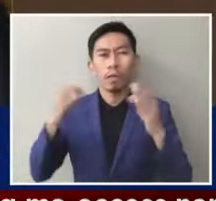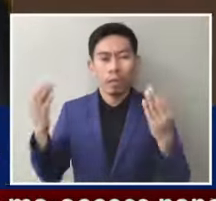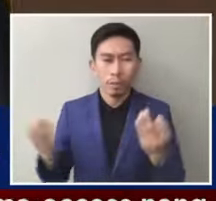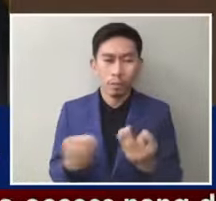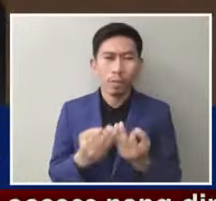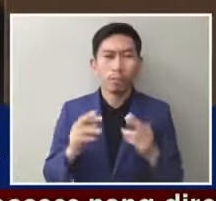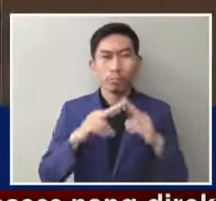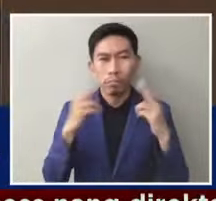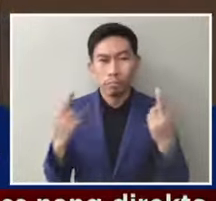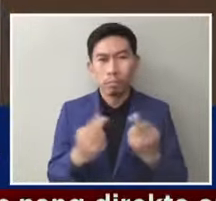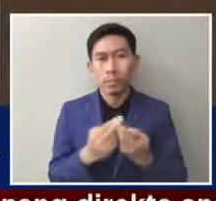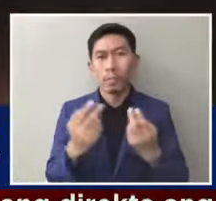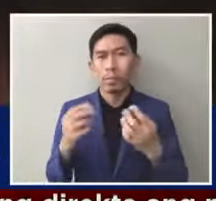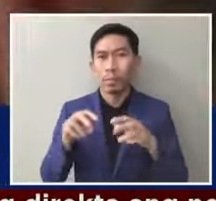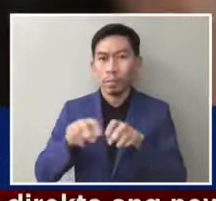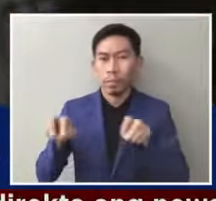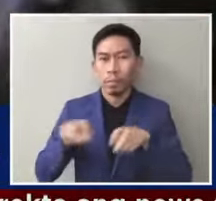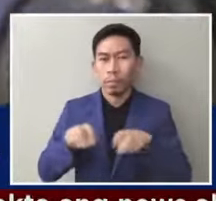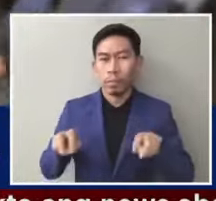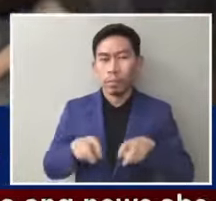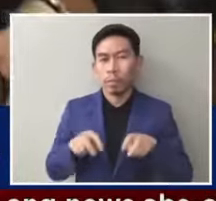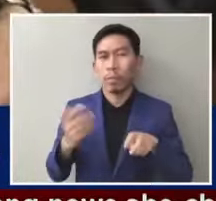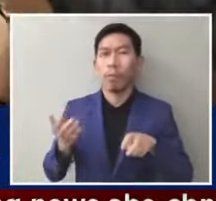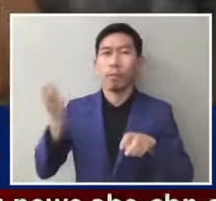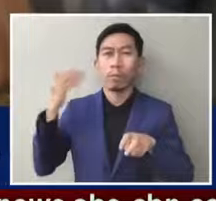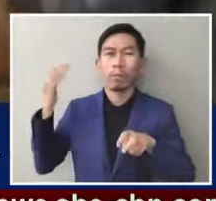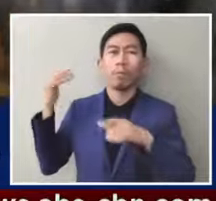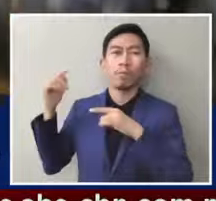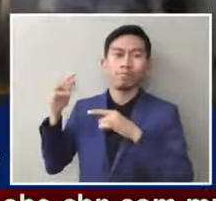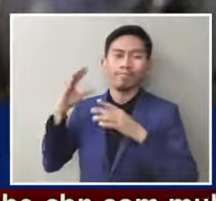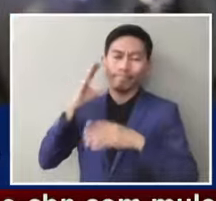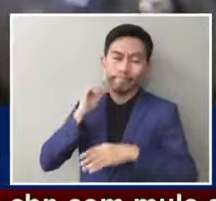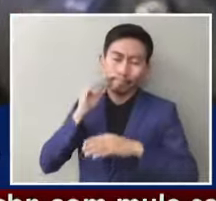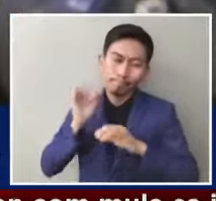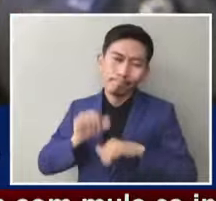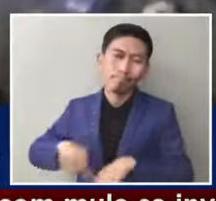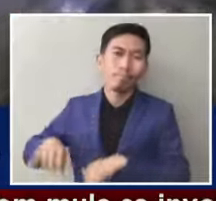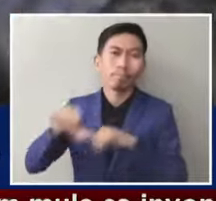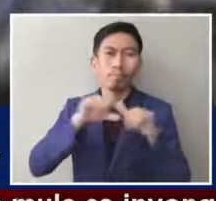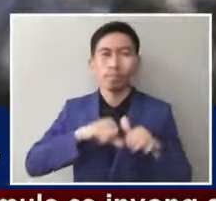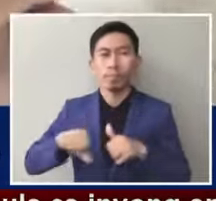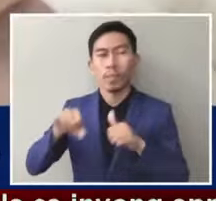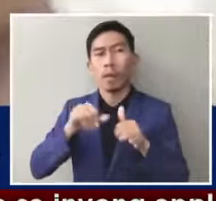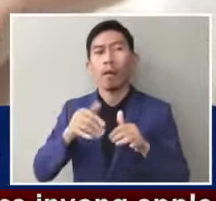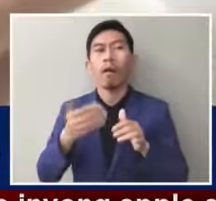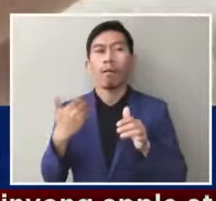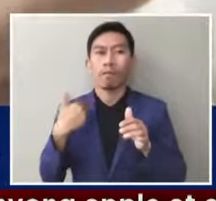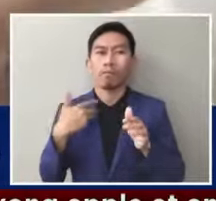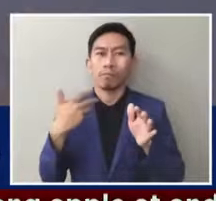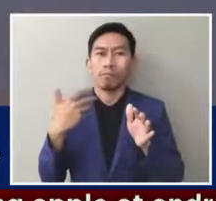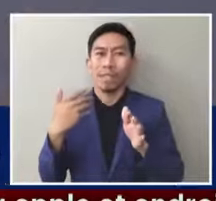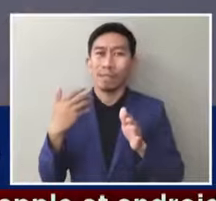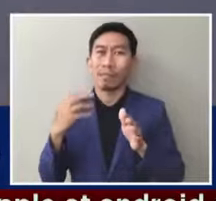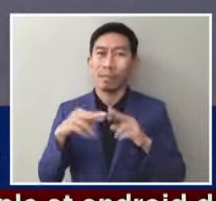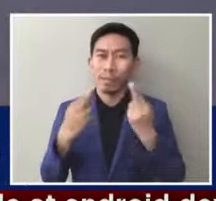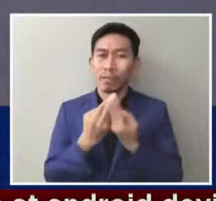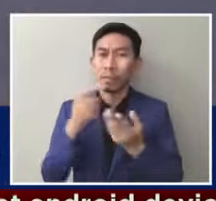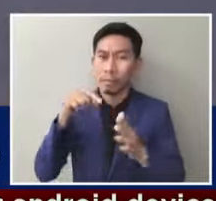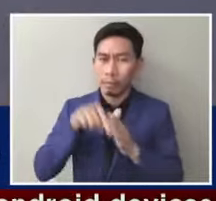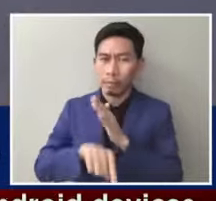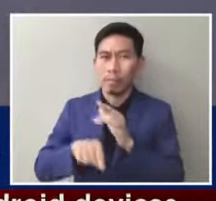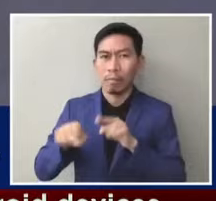ng Administrasyong Duterte. Ito'y dahil sa pagbisita ng mamamahayag at manunulat na si